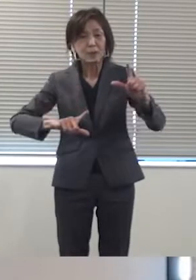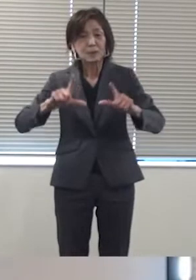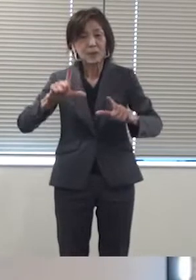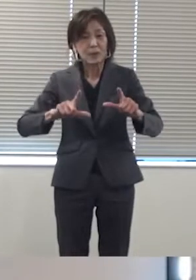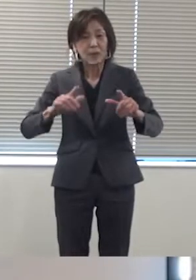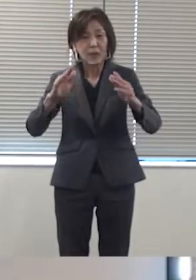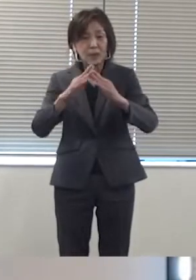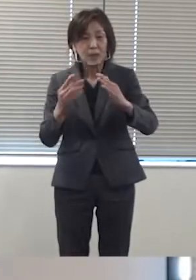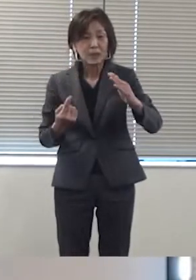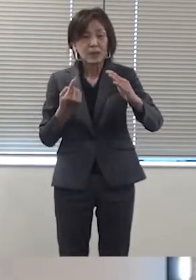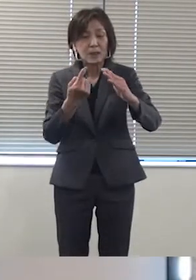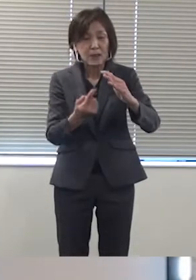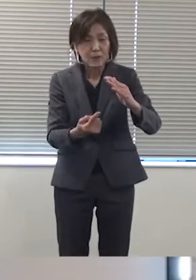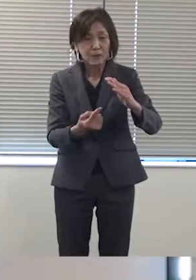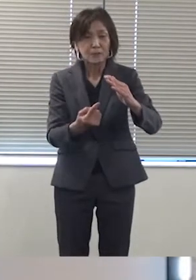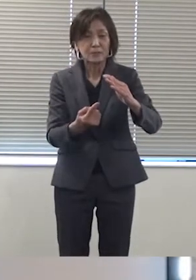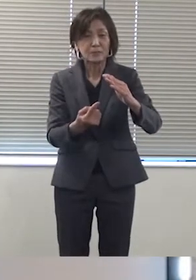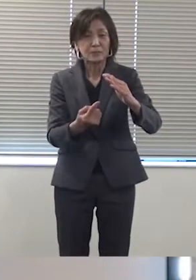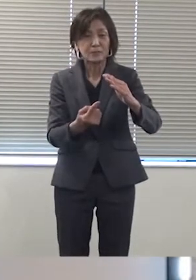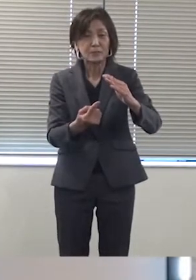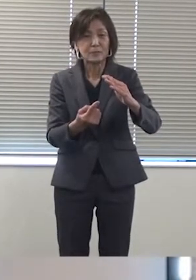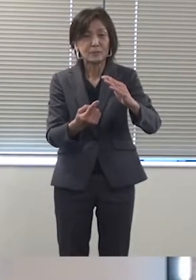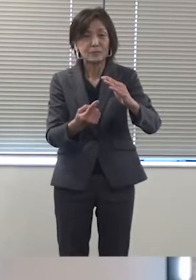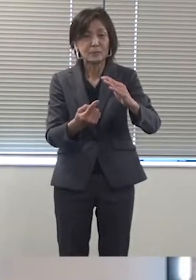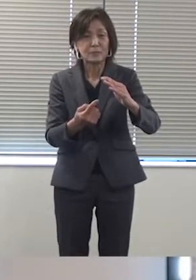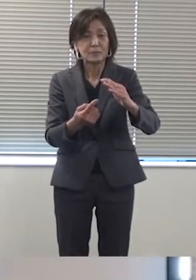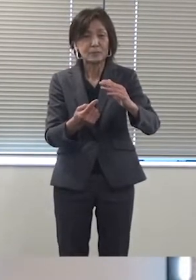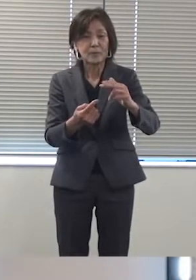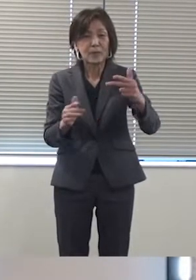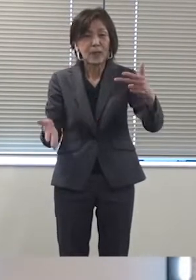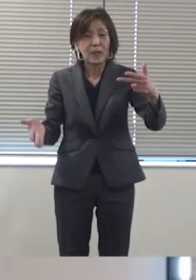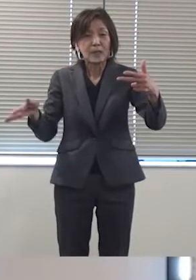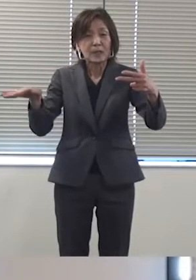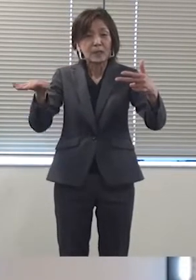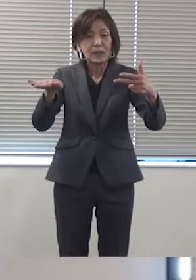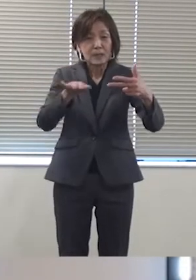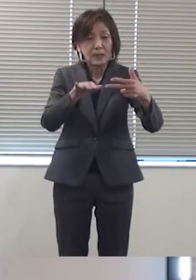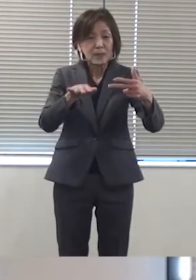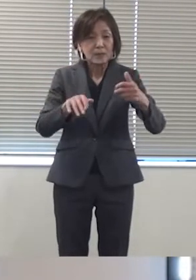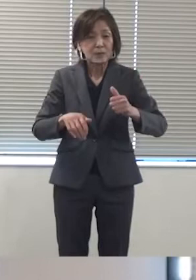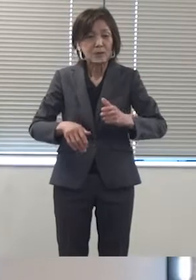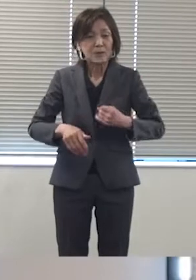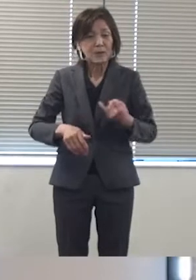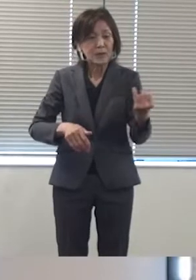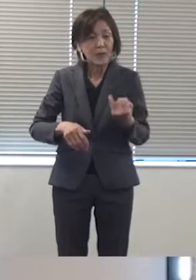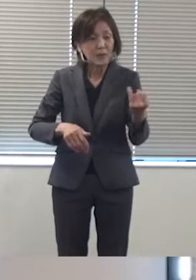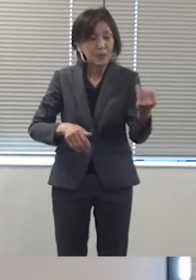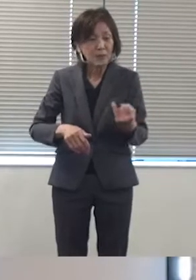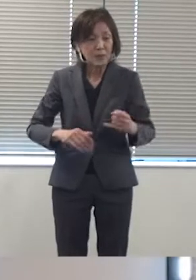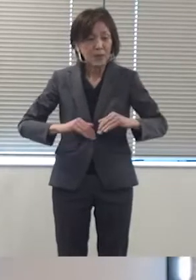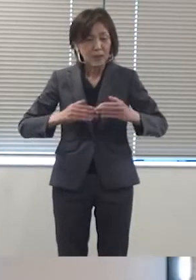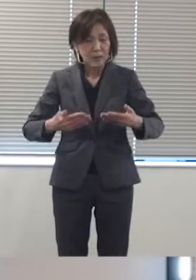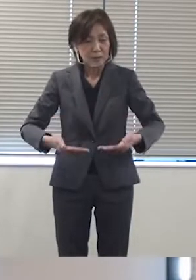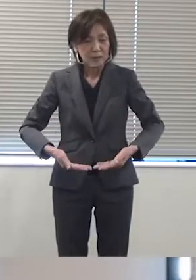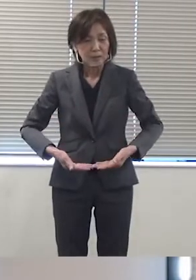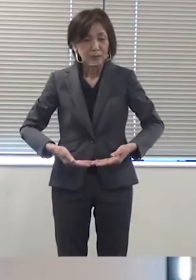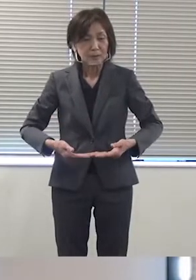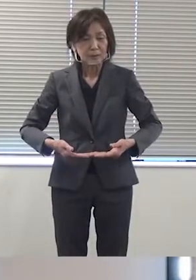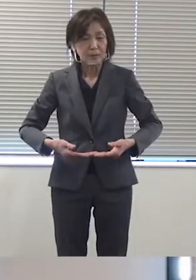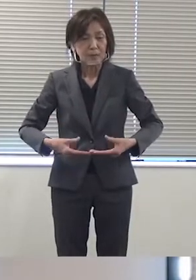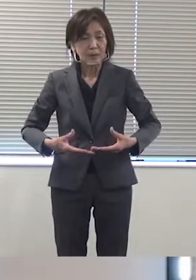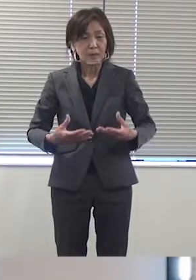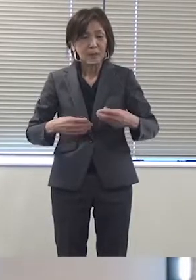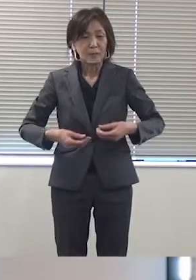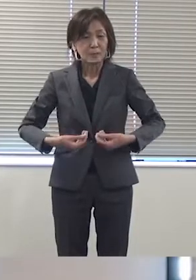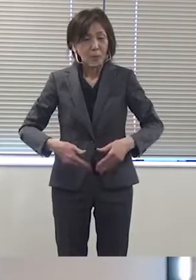たに施設に通所して産後のケアでいろいろ相談していただけるという施設が出てきましたので、その予算